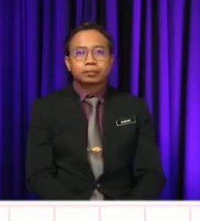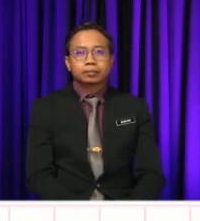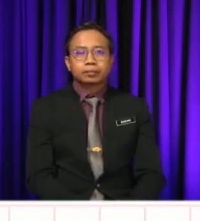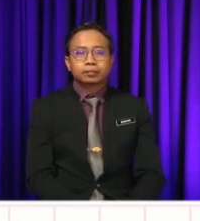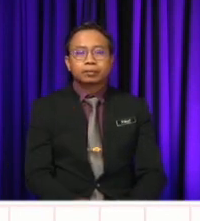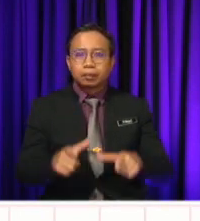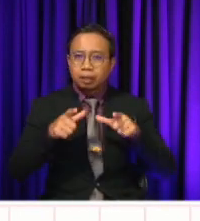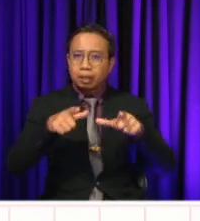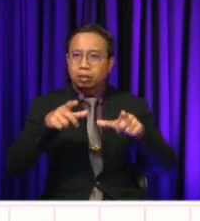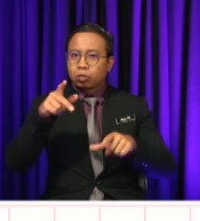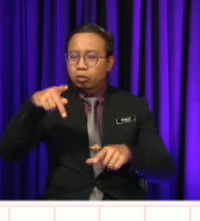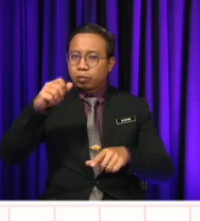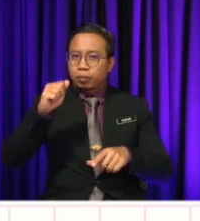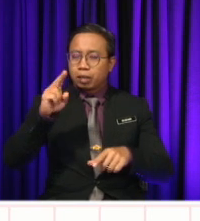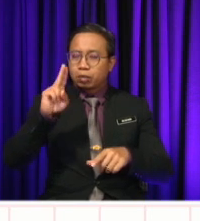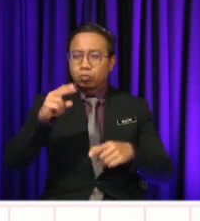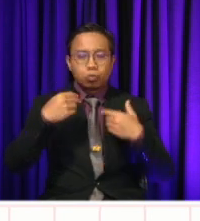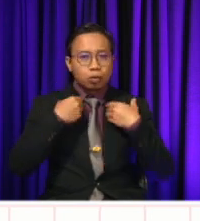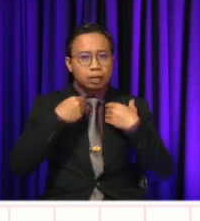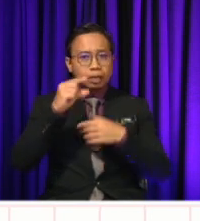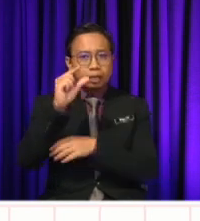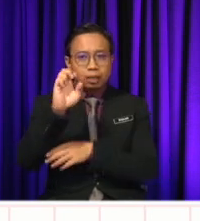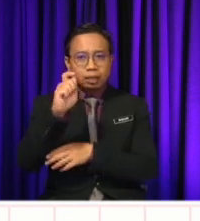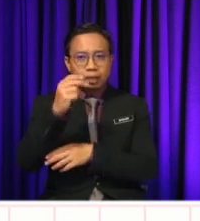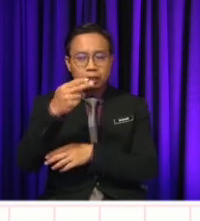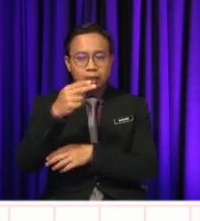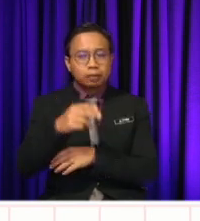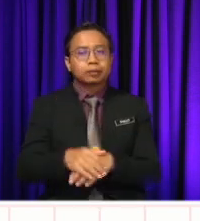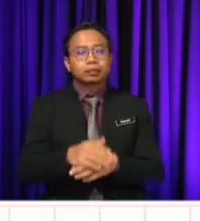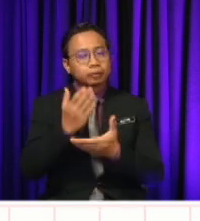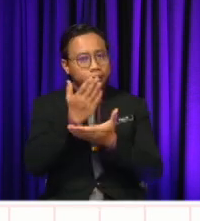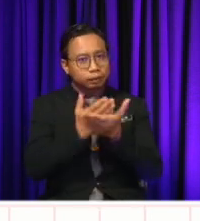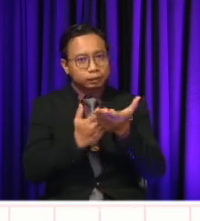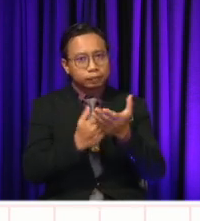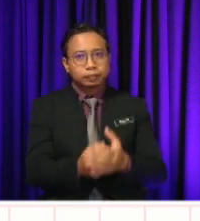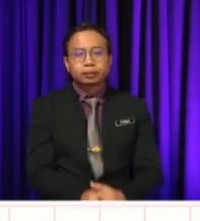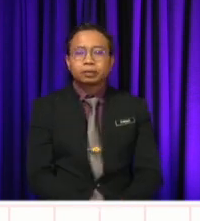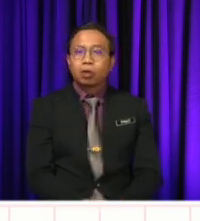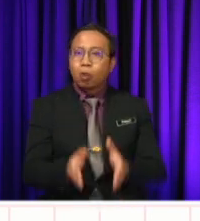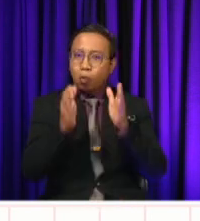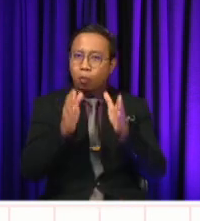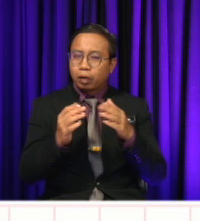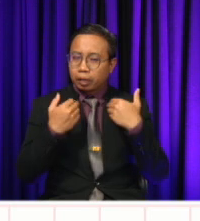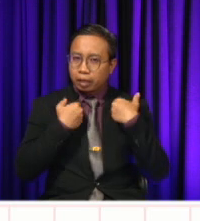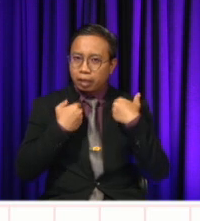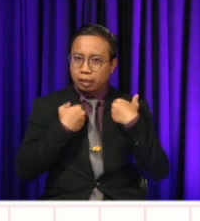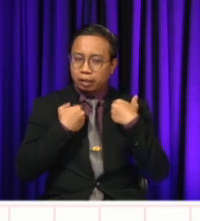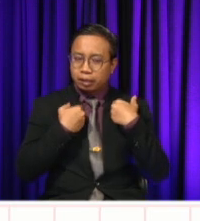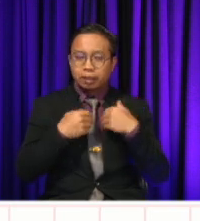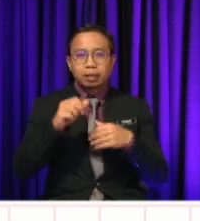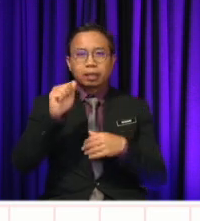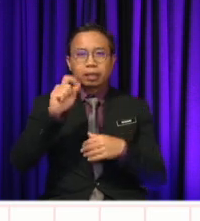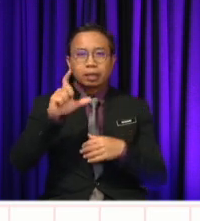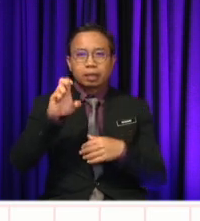kayu padu Tetapi dia ada getah dan setengah orang yang ada kesan energi